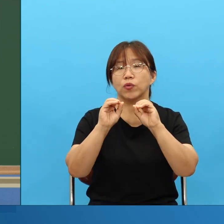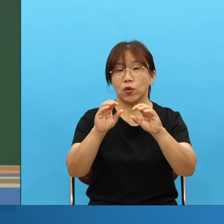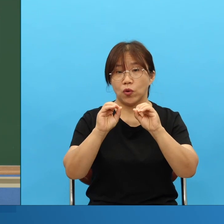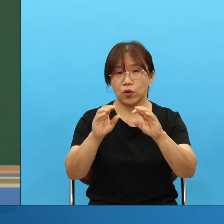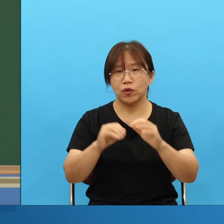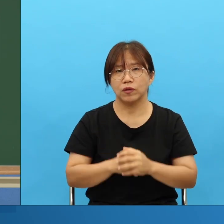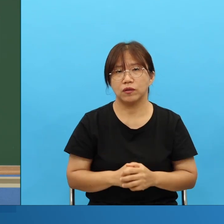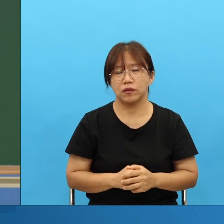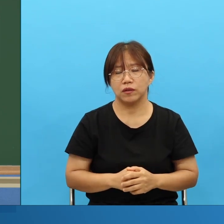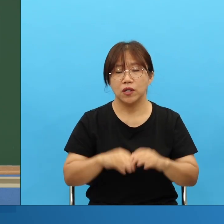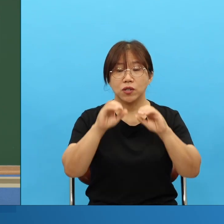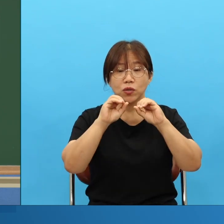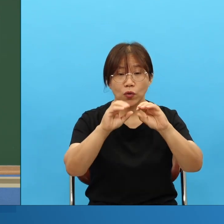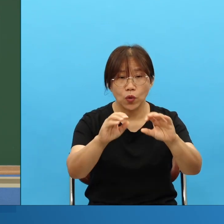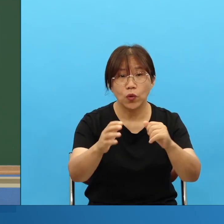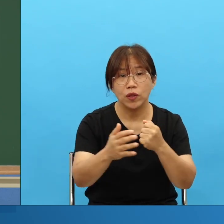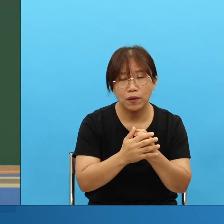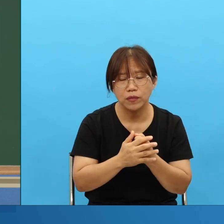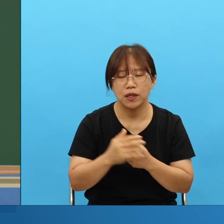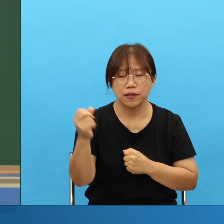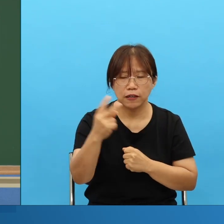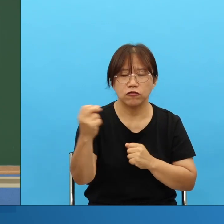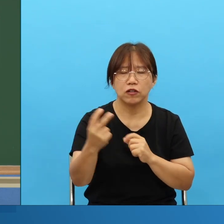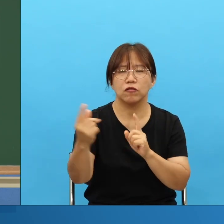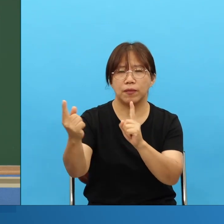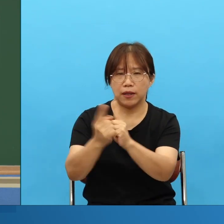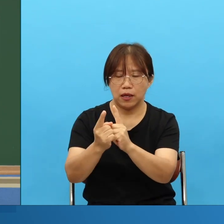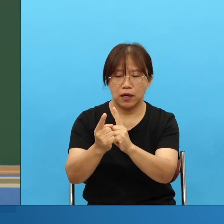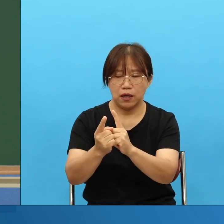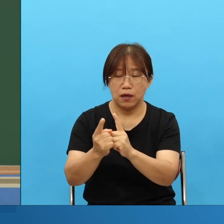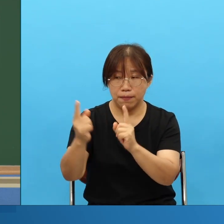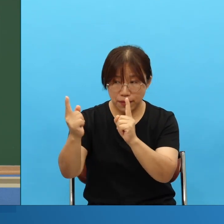되니까 가까이 만나야 되잖아요. 그러면서 교회로